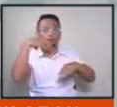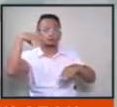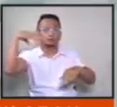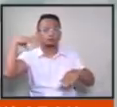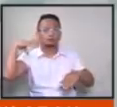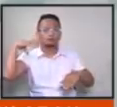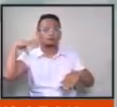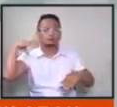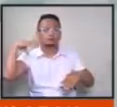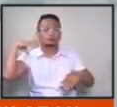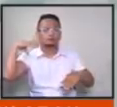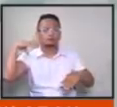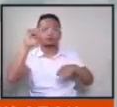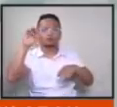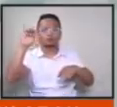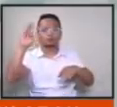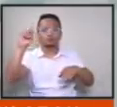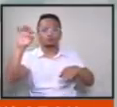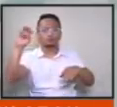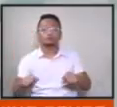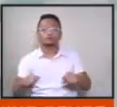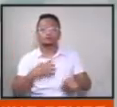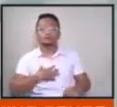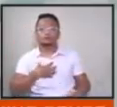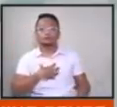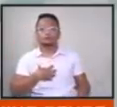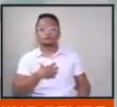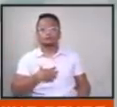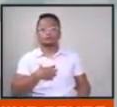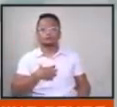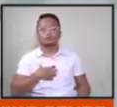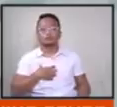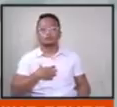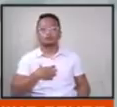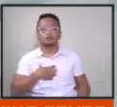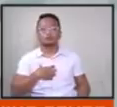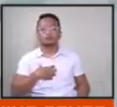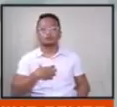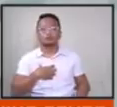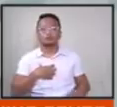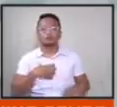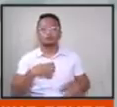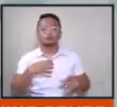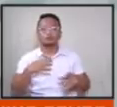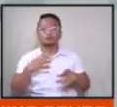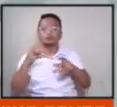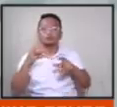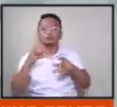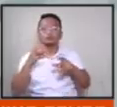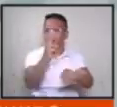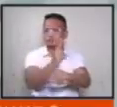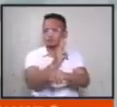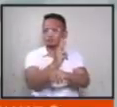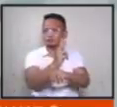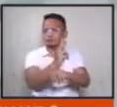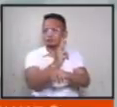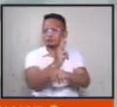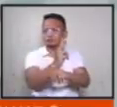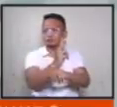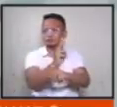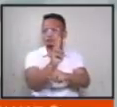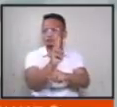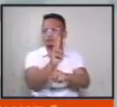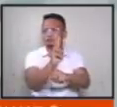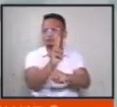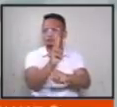no, i-diretso na natin sa ombudsman. At the same time, sir, criminal case, yung pananakit, lalo pa mayroon bata dito, child abuse pa. Oo, kung meron pang